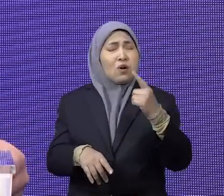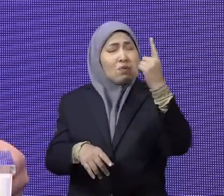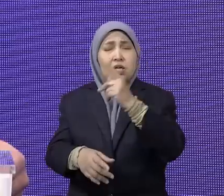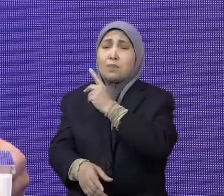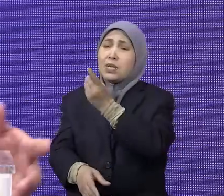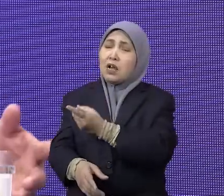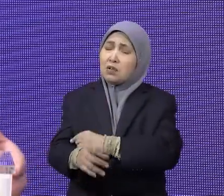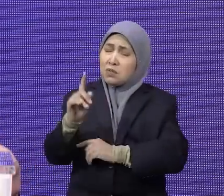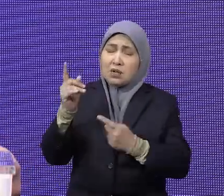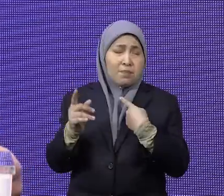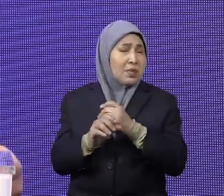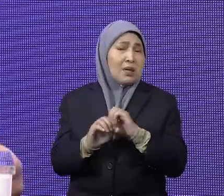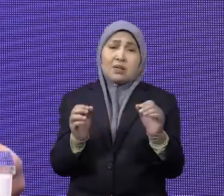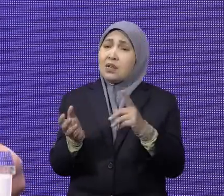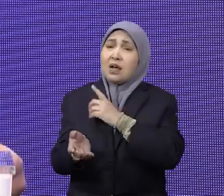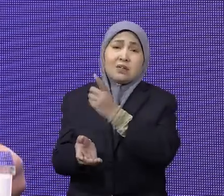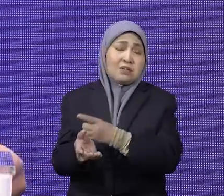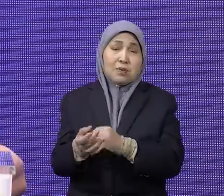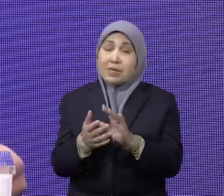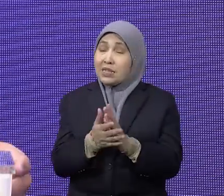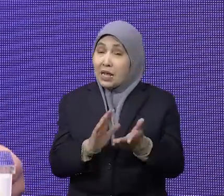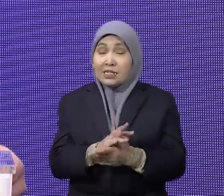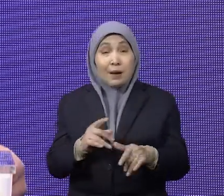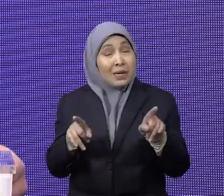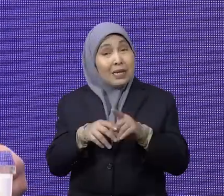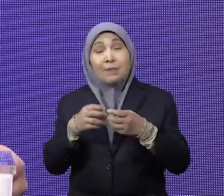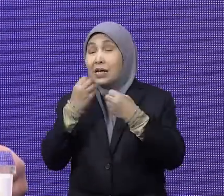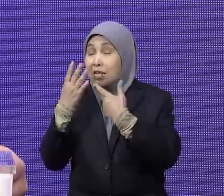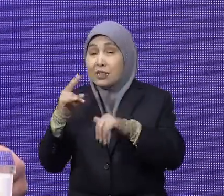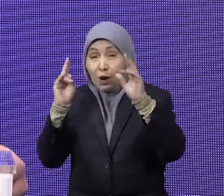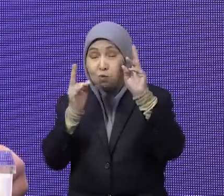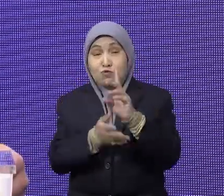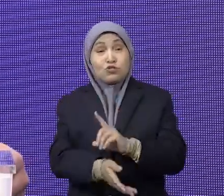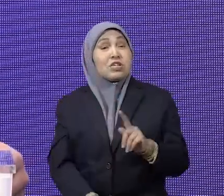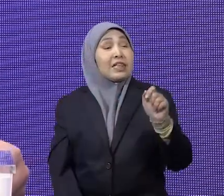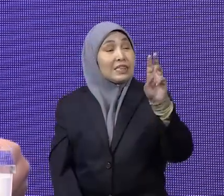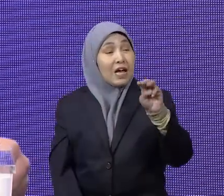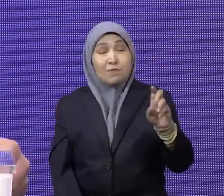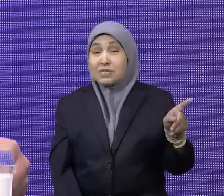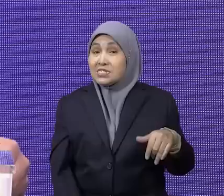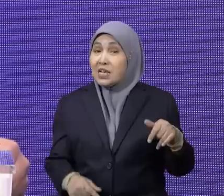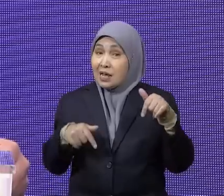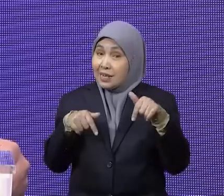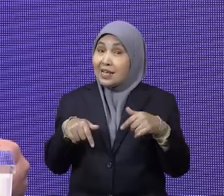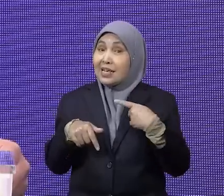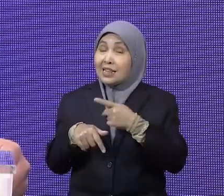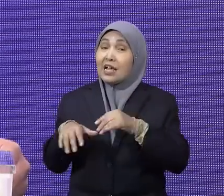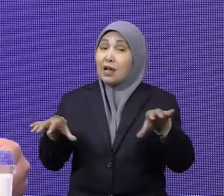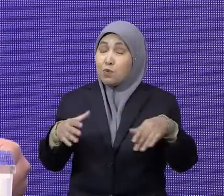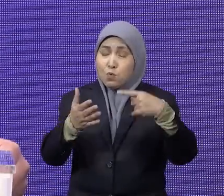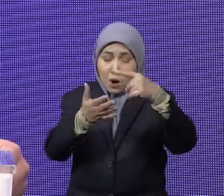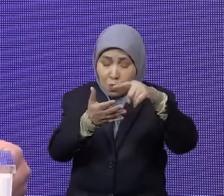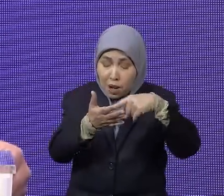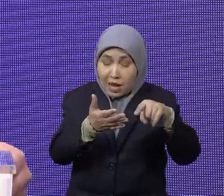azim. Seperti mana yang telah dikhabarkan oleh yang berbahagia Al-Fadhil Ustaz Tarmizi Abdul Rahman sebentar tadi, hari ini kita akan melakukan ulang